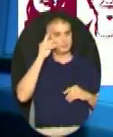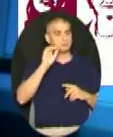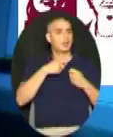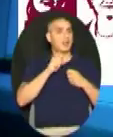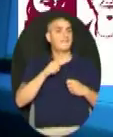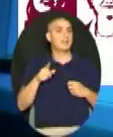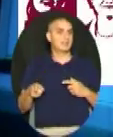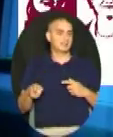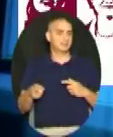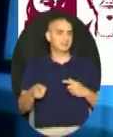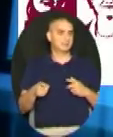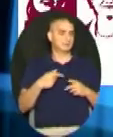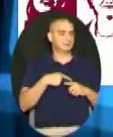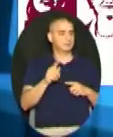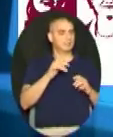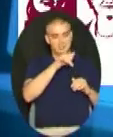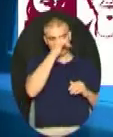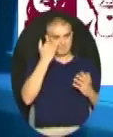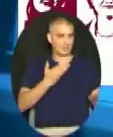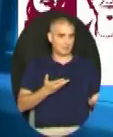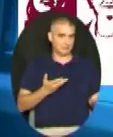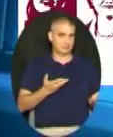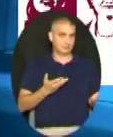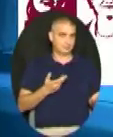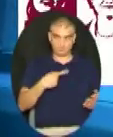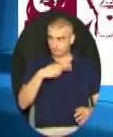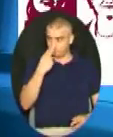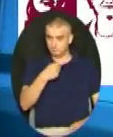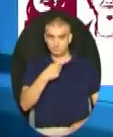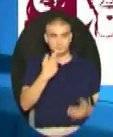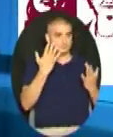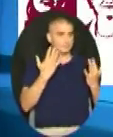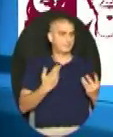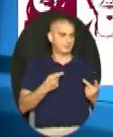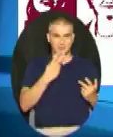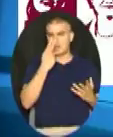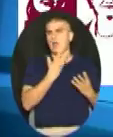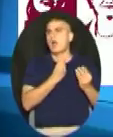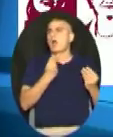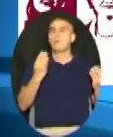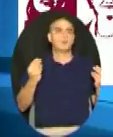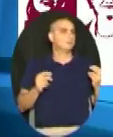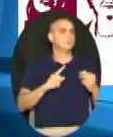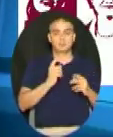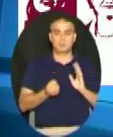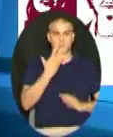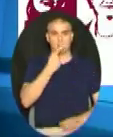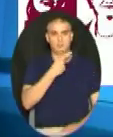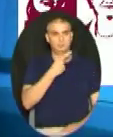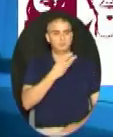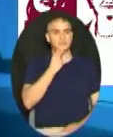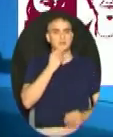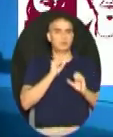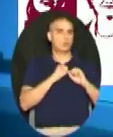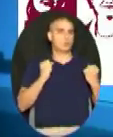חבר כנסת במהלך כנס הקיץ. אתם רואים פה את המספרים, אז זה נראה המון. הדבר הבולט ביותר זה באמת לראות יהדות